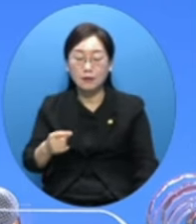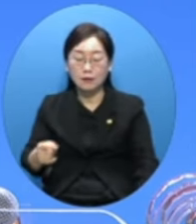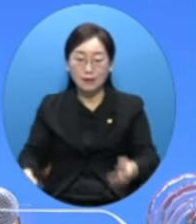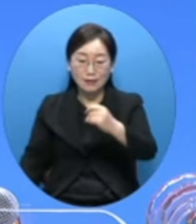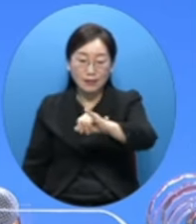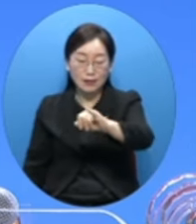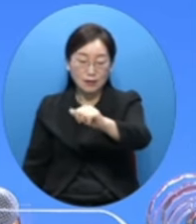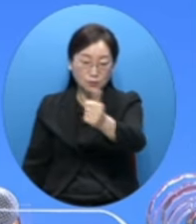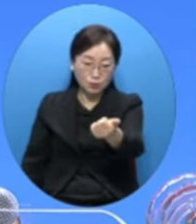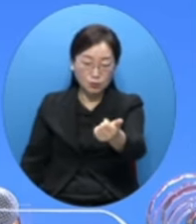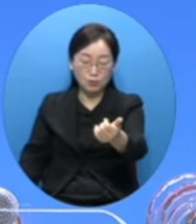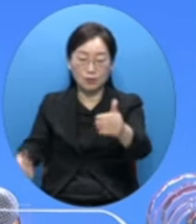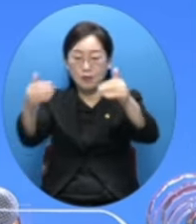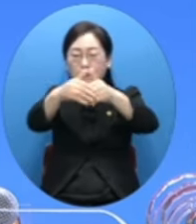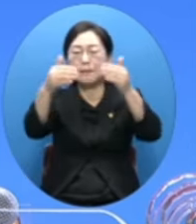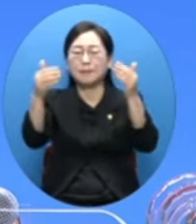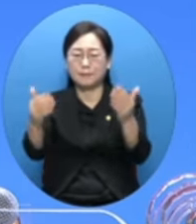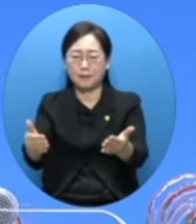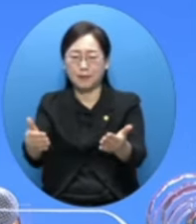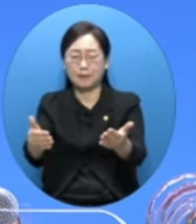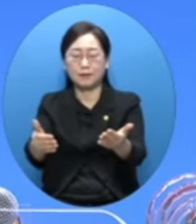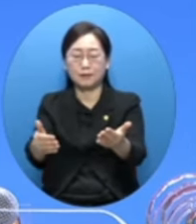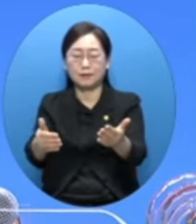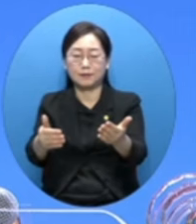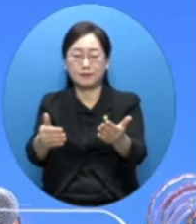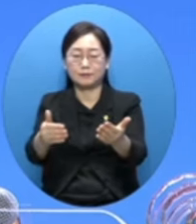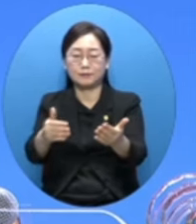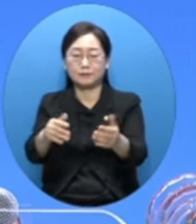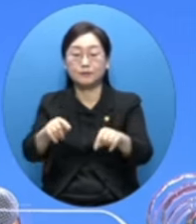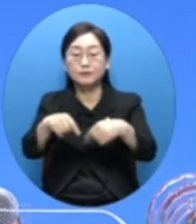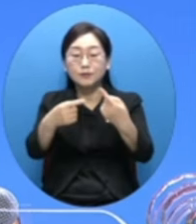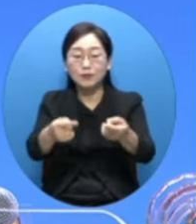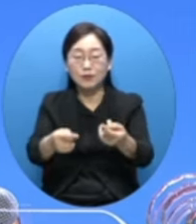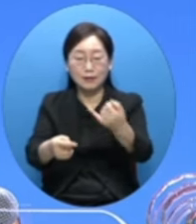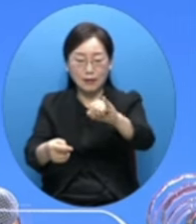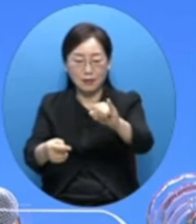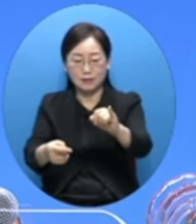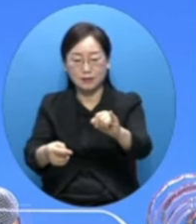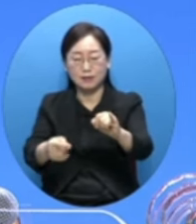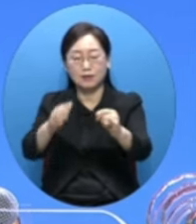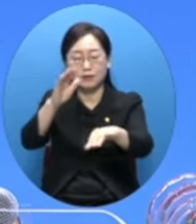있는 방에 들어가셔서 그 딸의 손을 붙잡습니다.